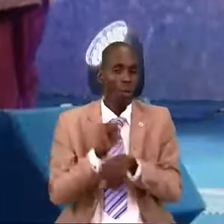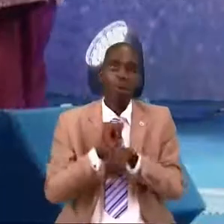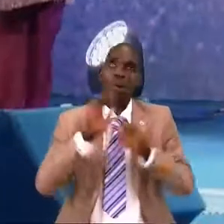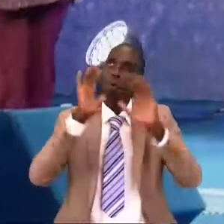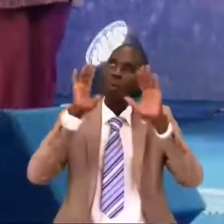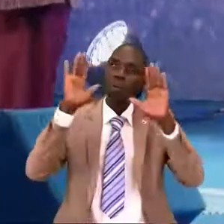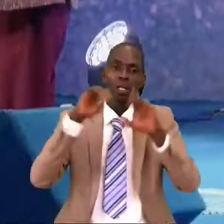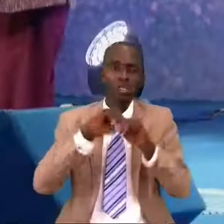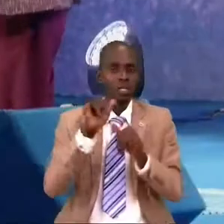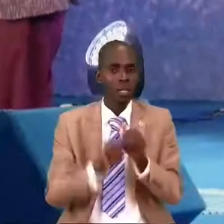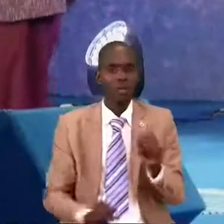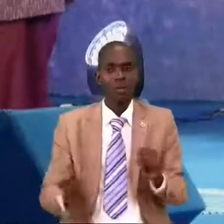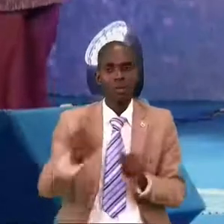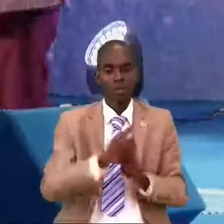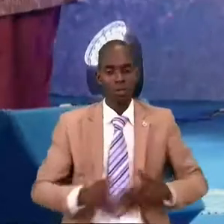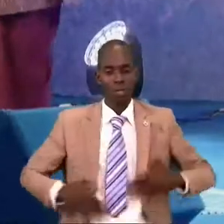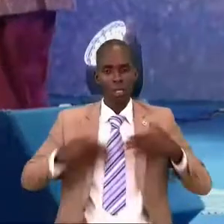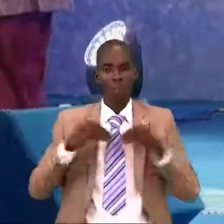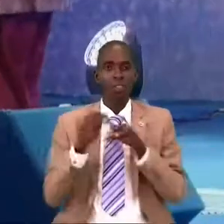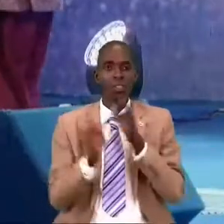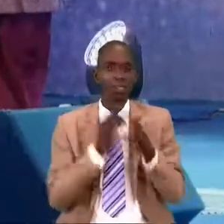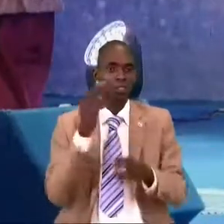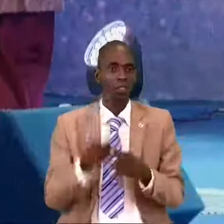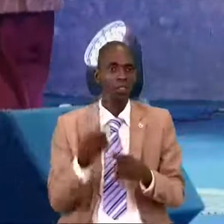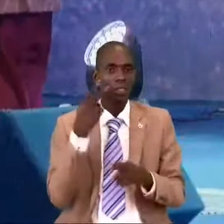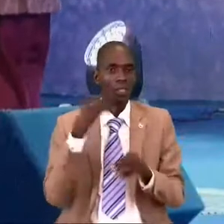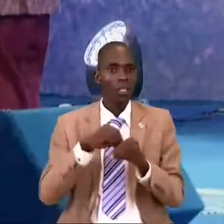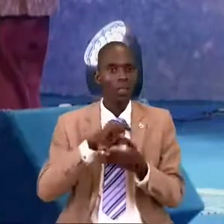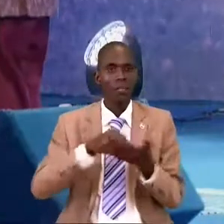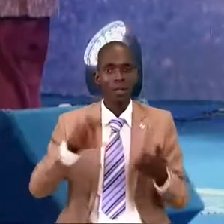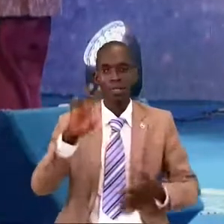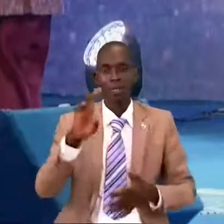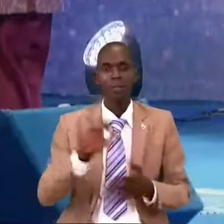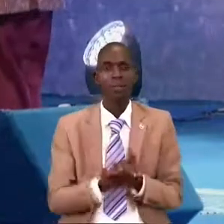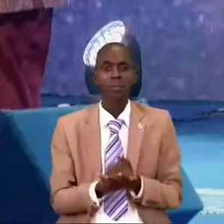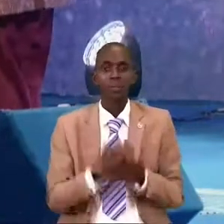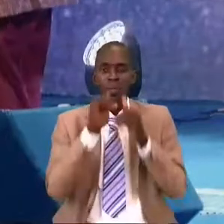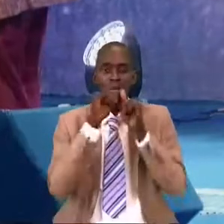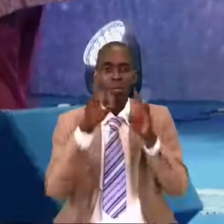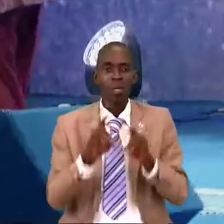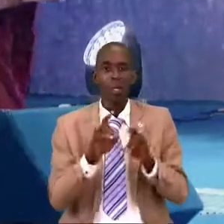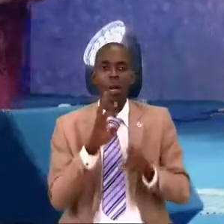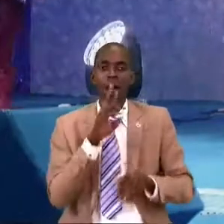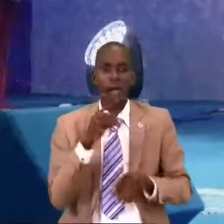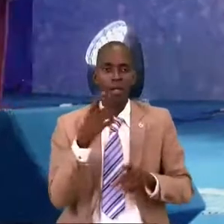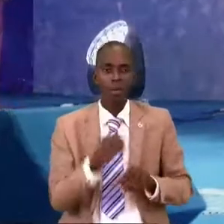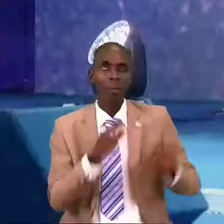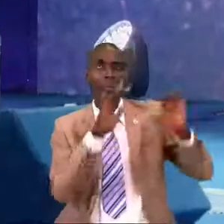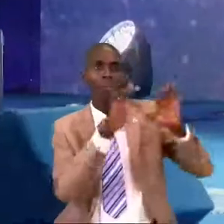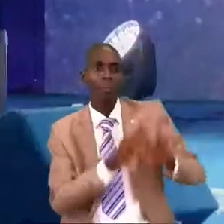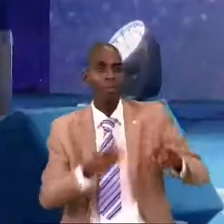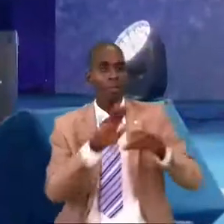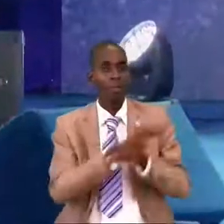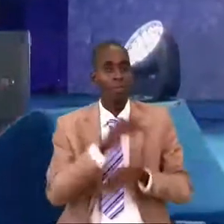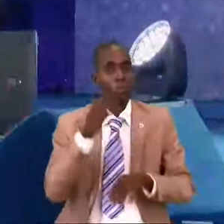Verset 7. Heureux les miséricordieux, car ils obtiendront miséricorde. Vous avez reçu la miséricorde de Dieu. Vous dites, ah,